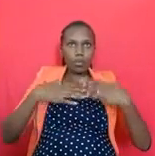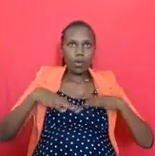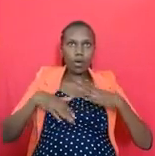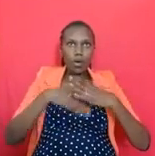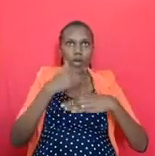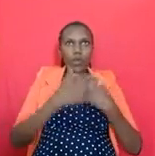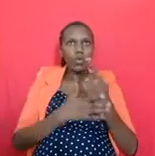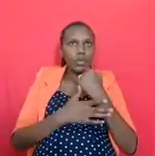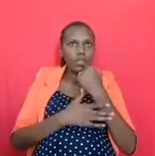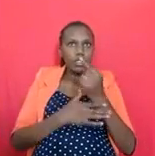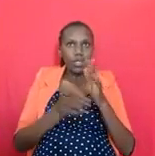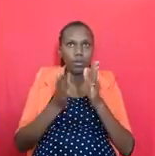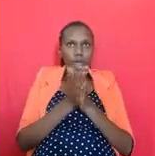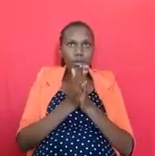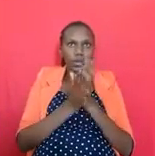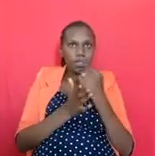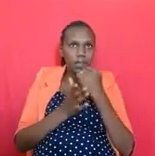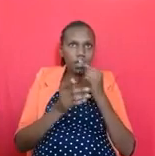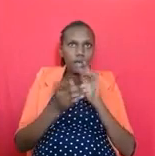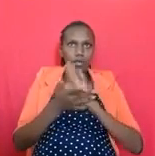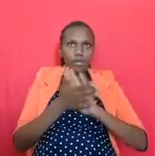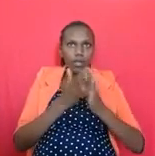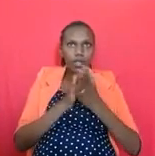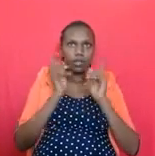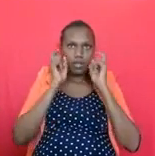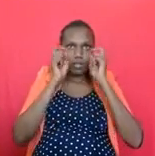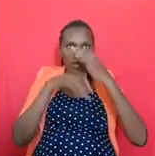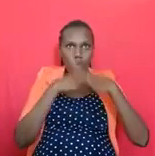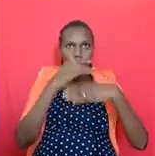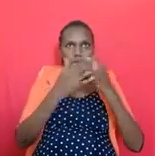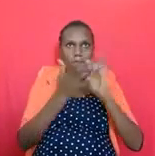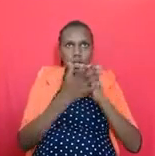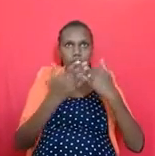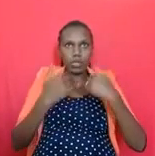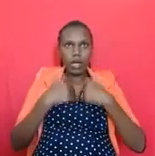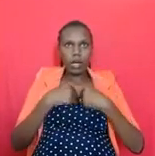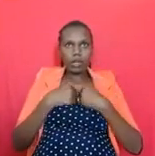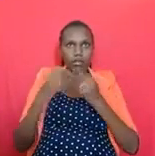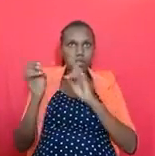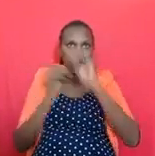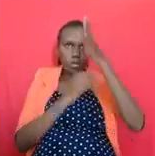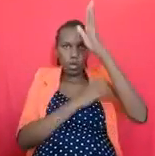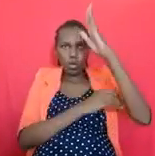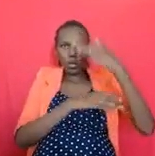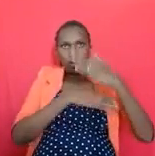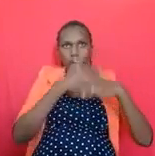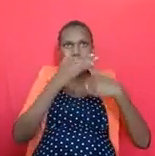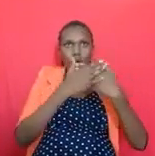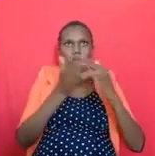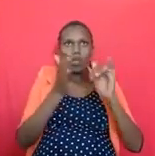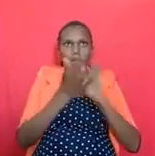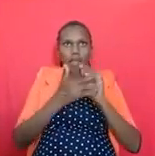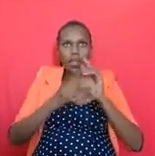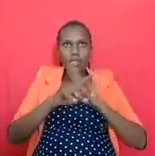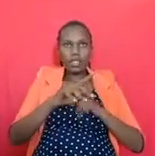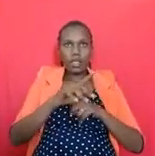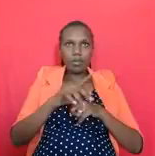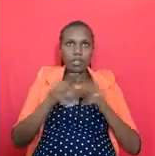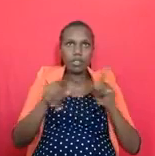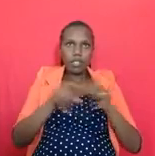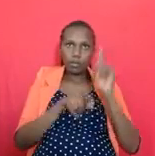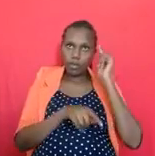ni tukumbura na ni tukurira mehia maitu maingi maria tukuhitagia we ngai wa unene muno mahinda maingi